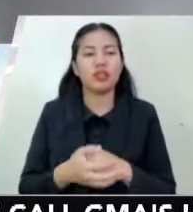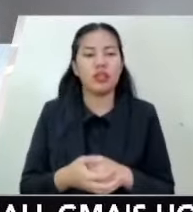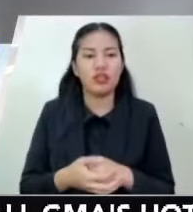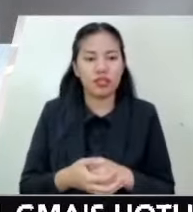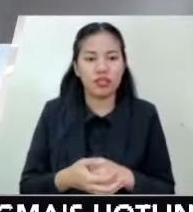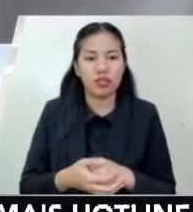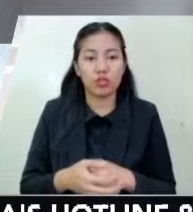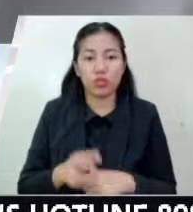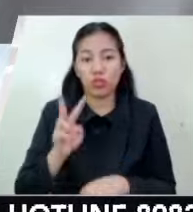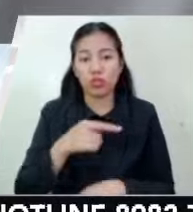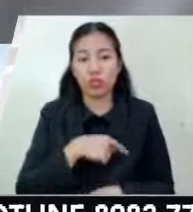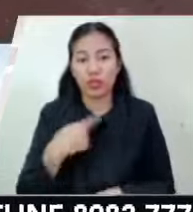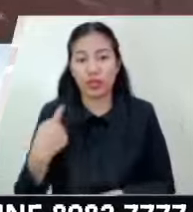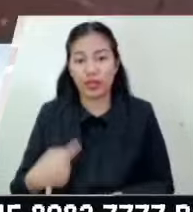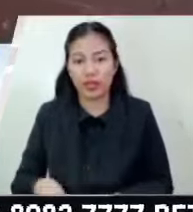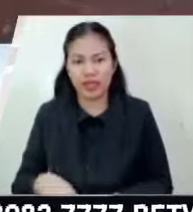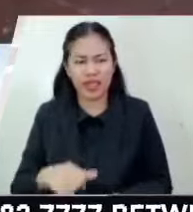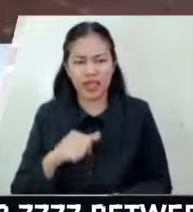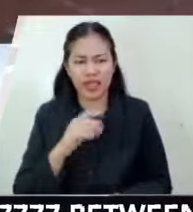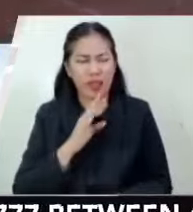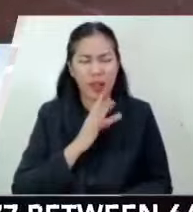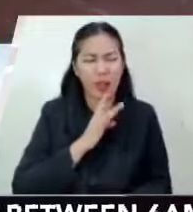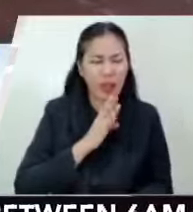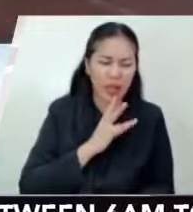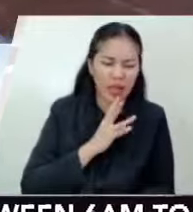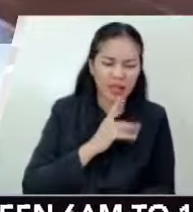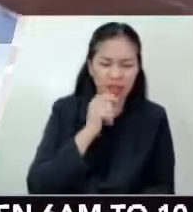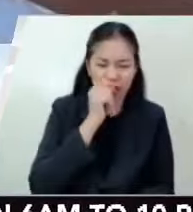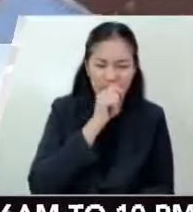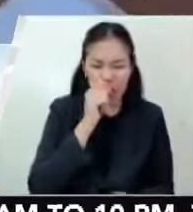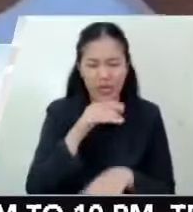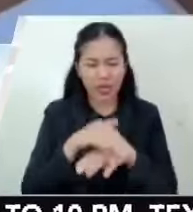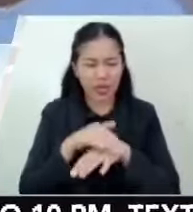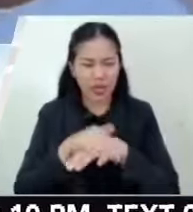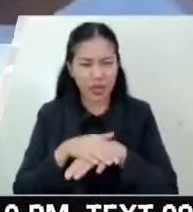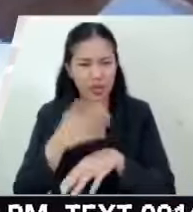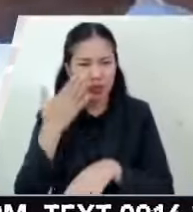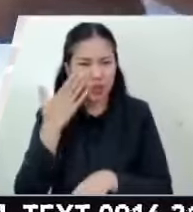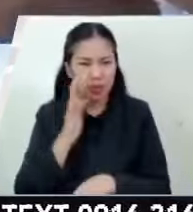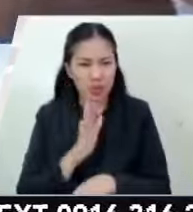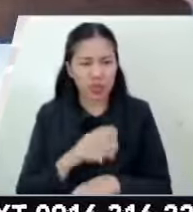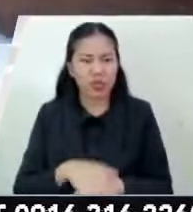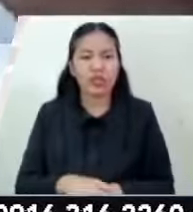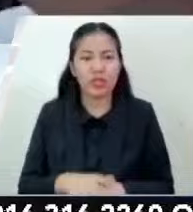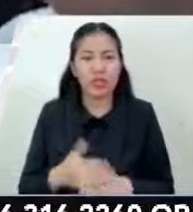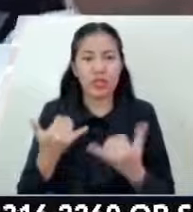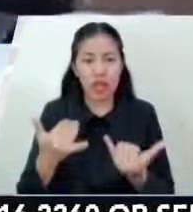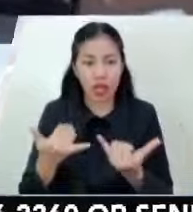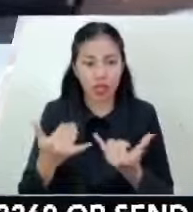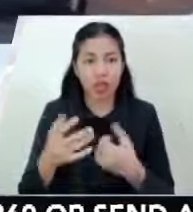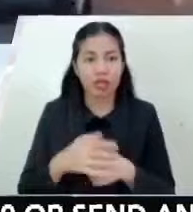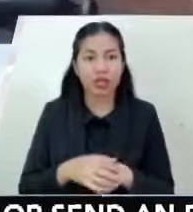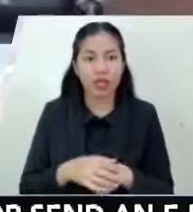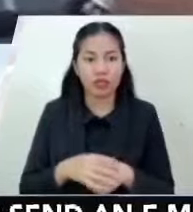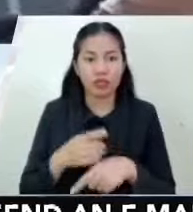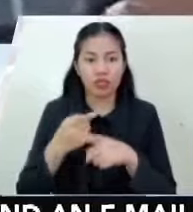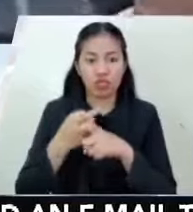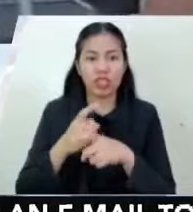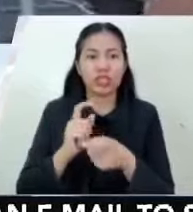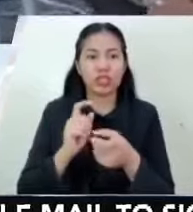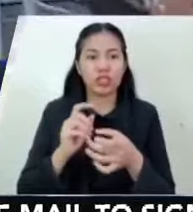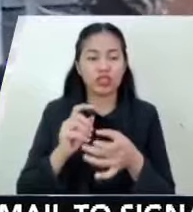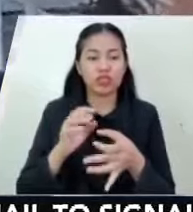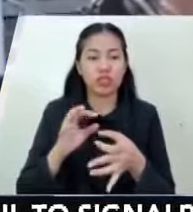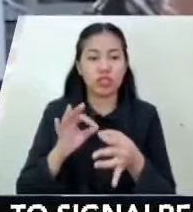raw marunong mag-Tagalog at mag-English. Gamit ang translator app sa cellphone, sinabi ng biktima sa 2 Chinese na hindi naman siya magsasampa